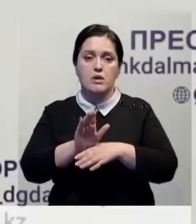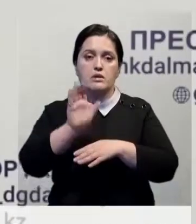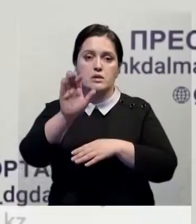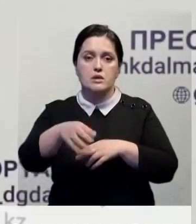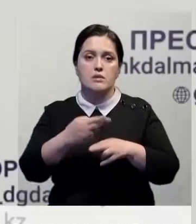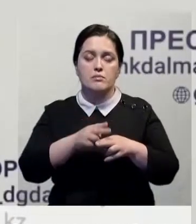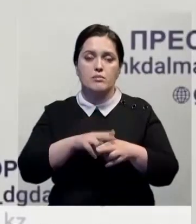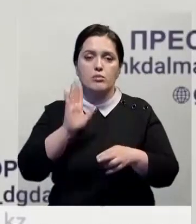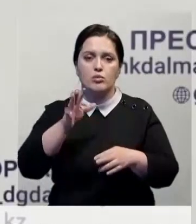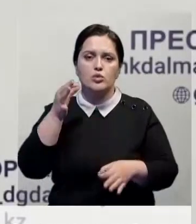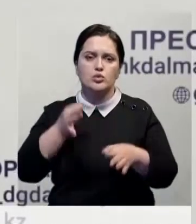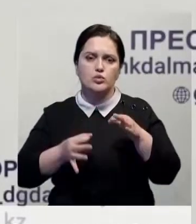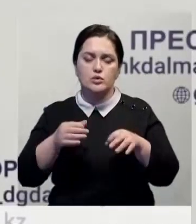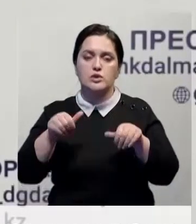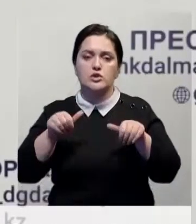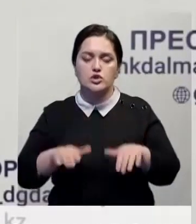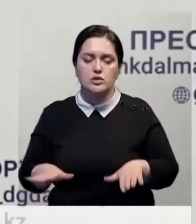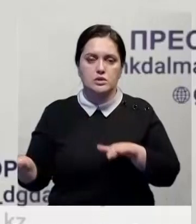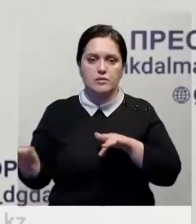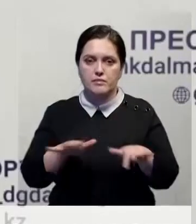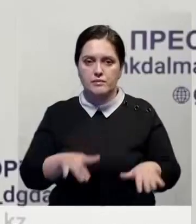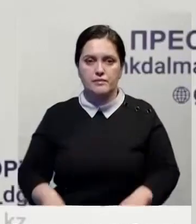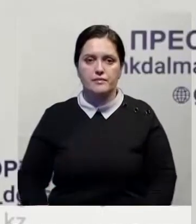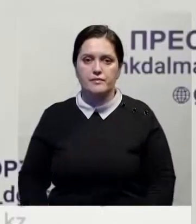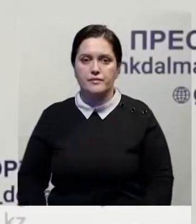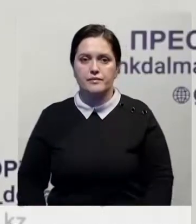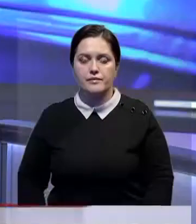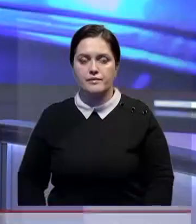для дальнейшего принятия процессуального решения.